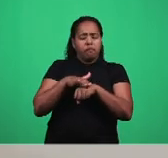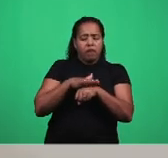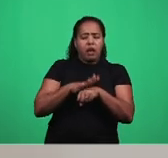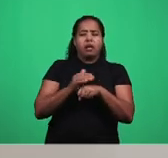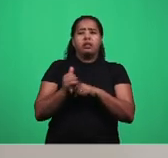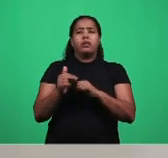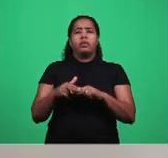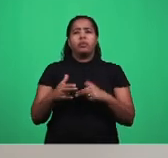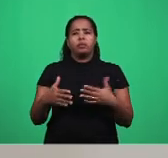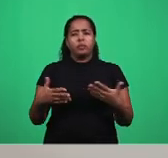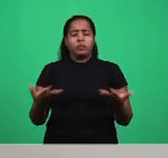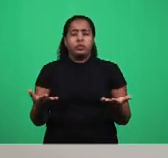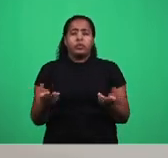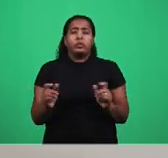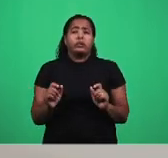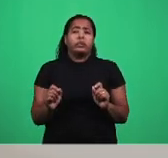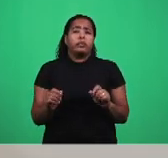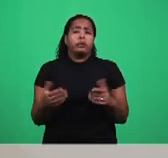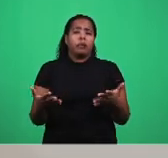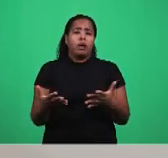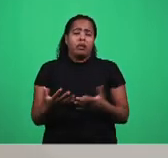sentiments fraternels. C'était